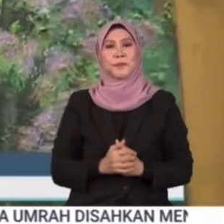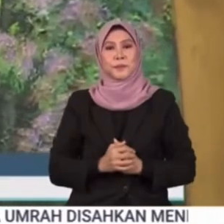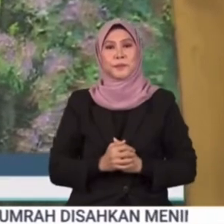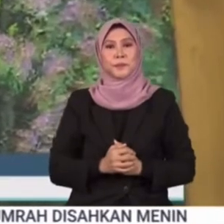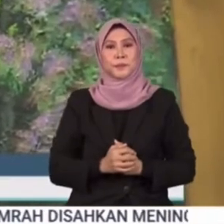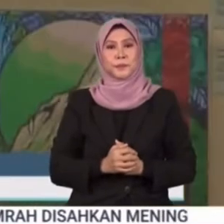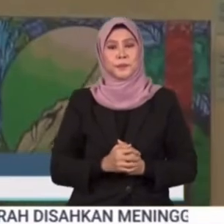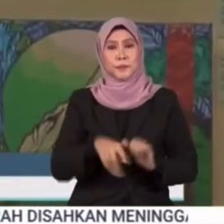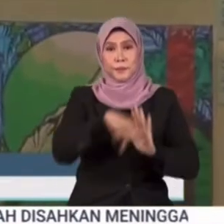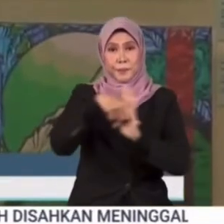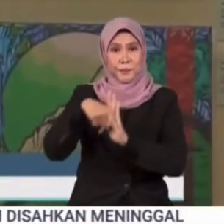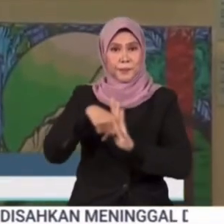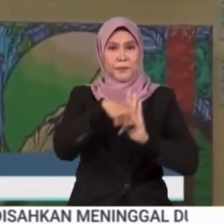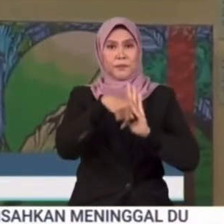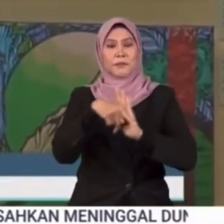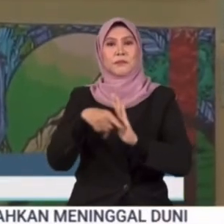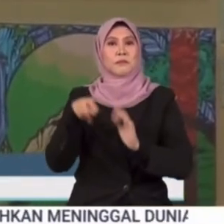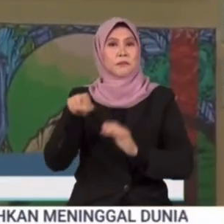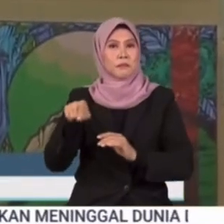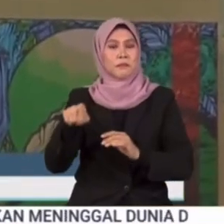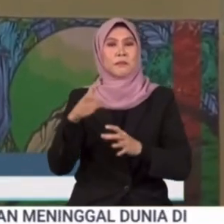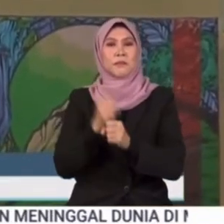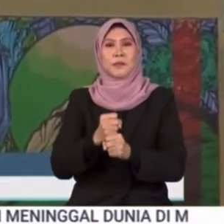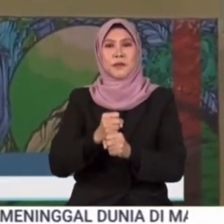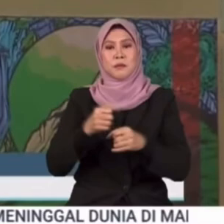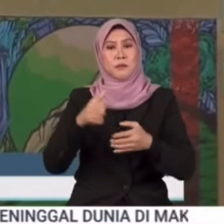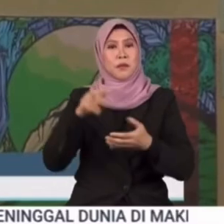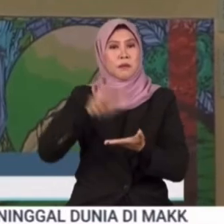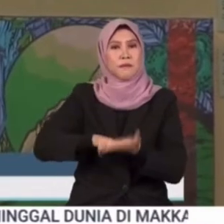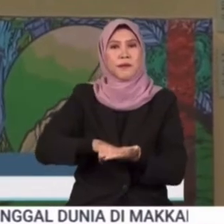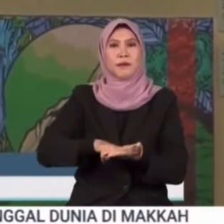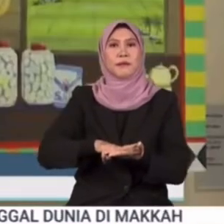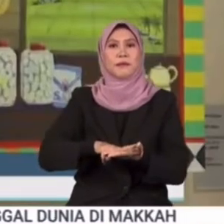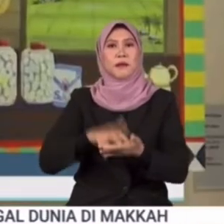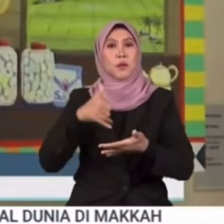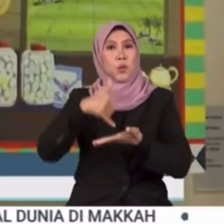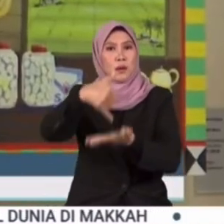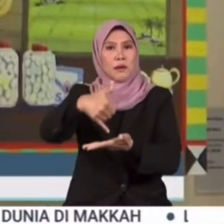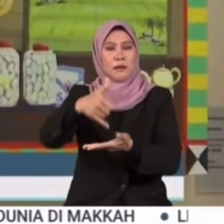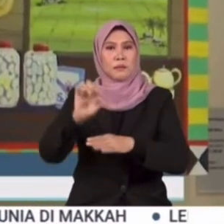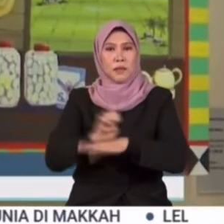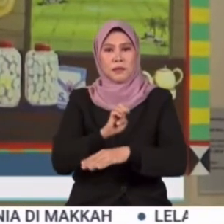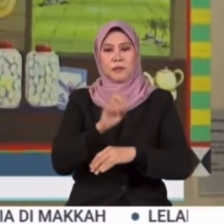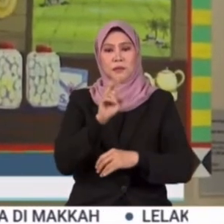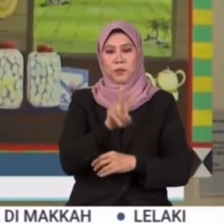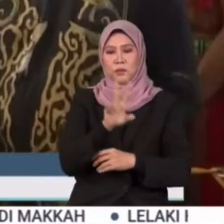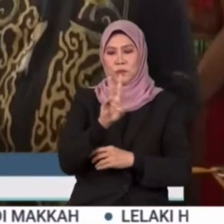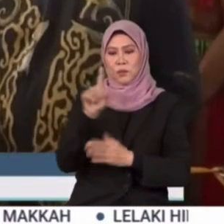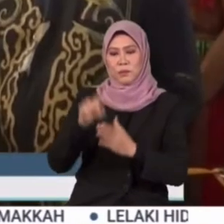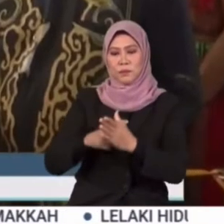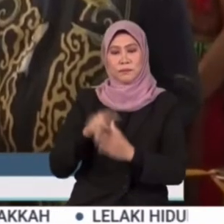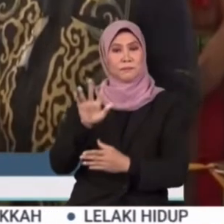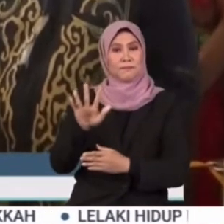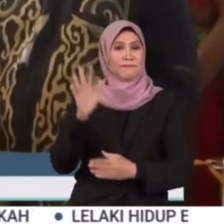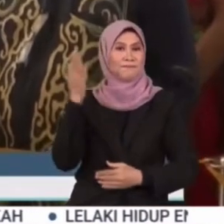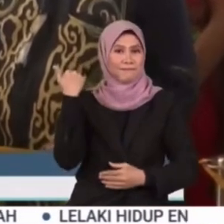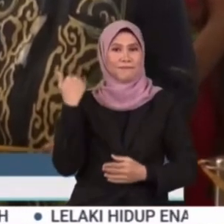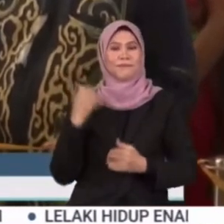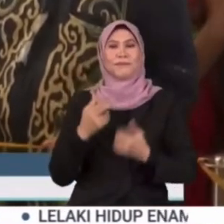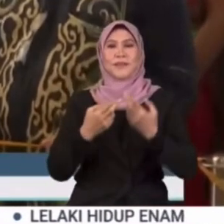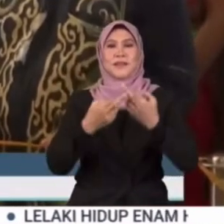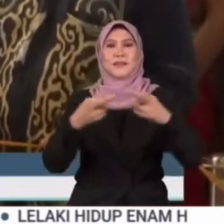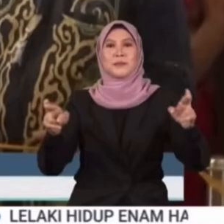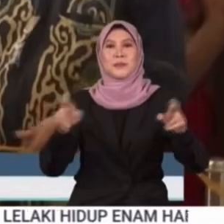turut mendapat pengikrarkan Anugerah emas petubuhan arsitek Malaysia pada 27 Mei lepas diresmikan oleh